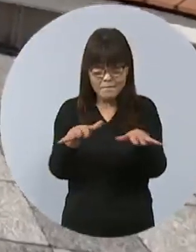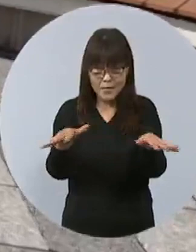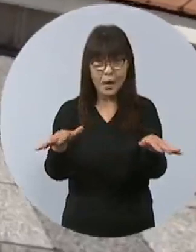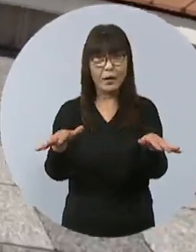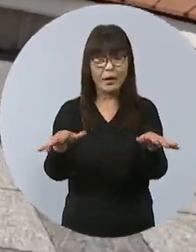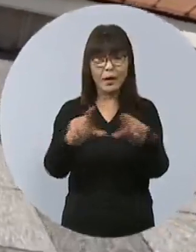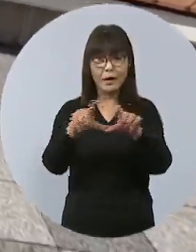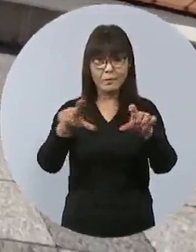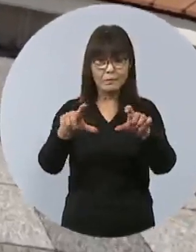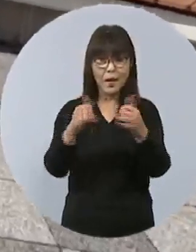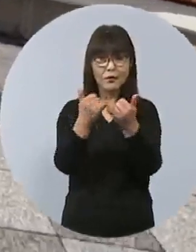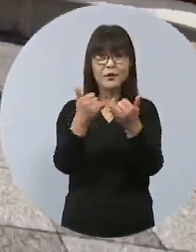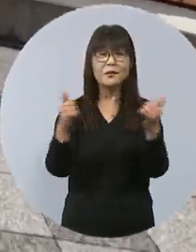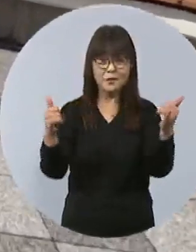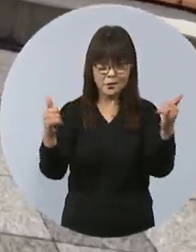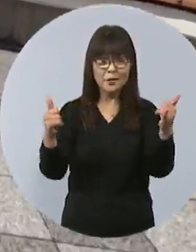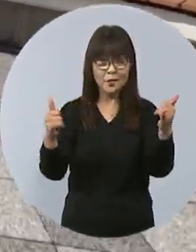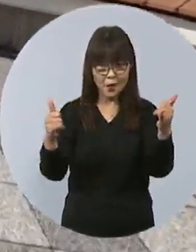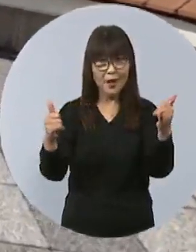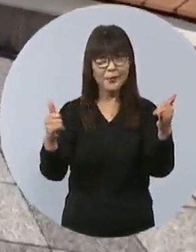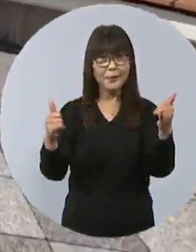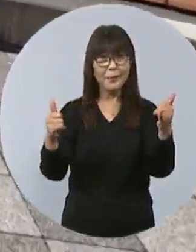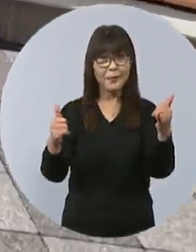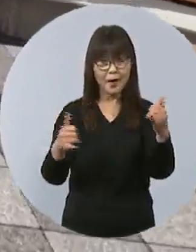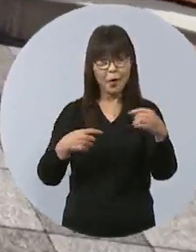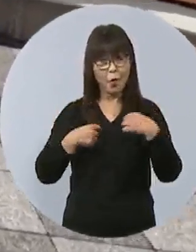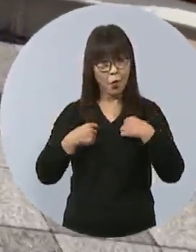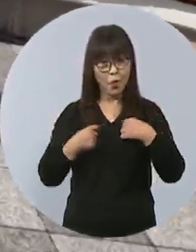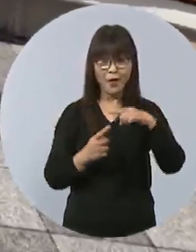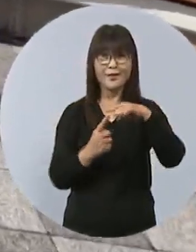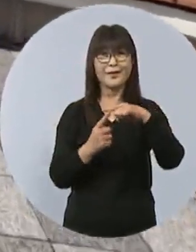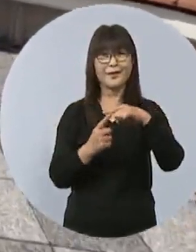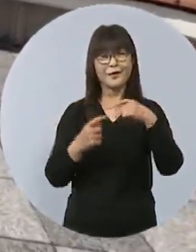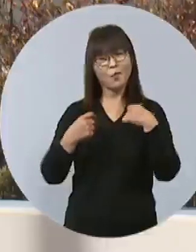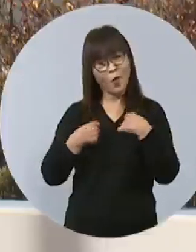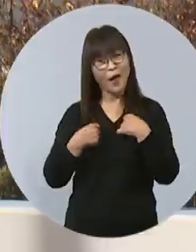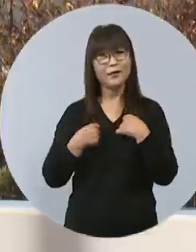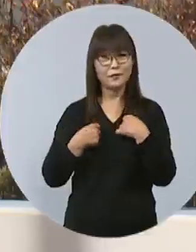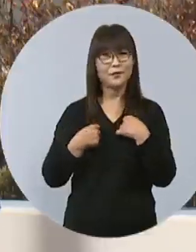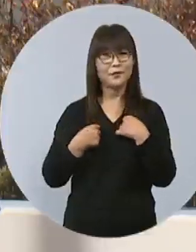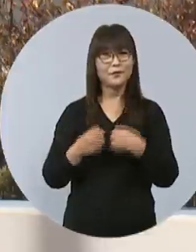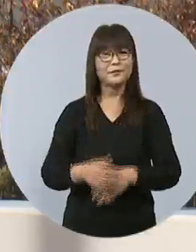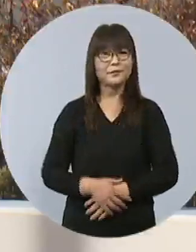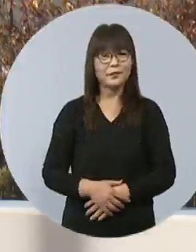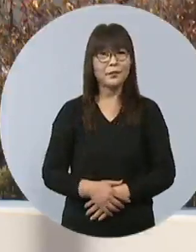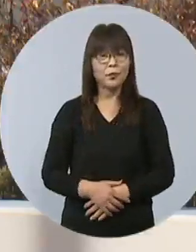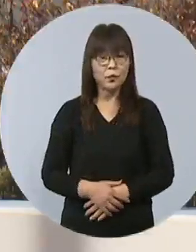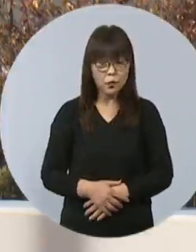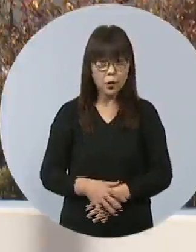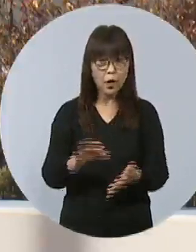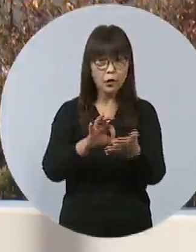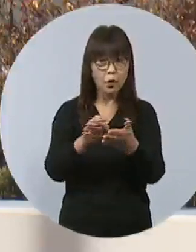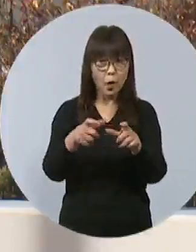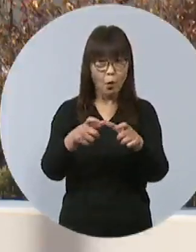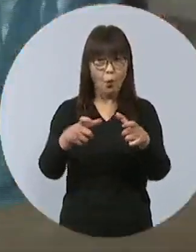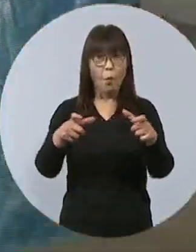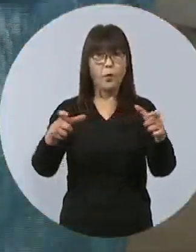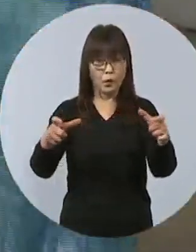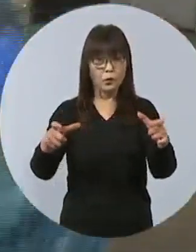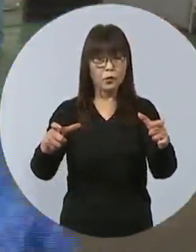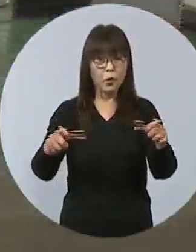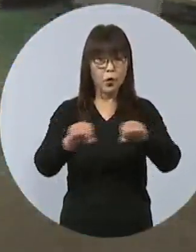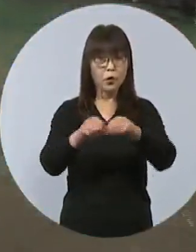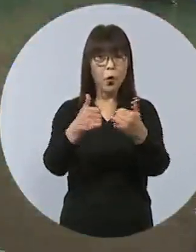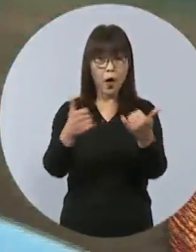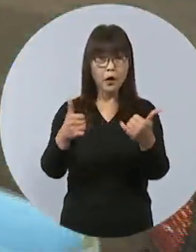一般の方々が市内でこちらのTシャツを着ていただける、そういった利用がどんどんどんどん進んでいくと、障